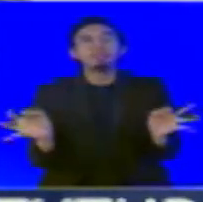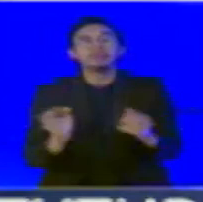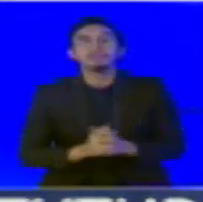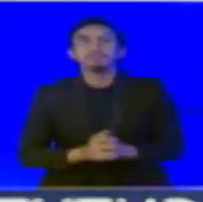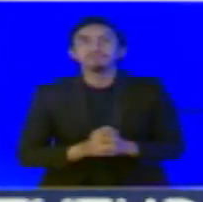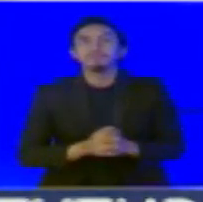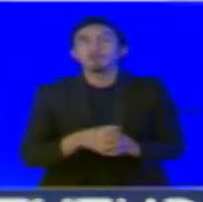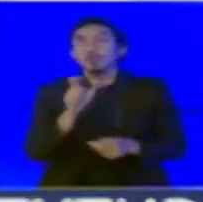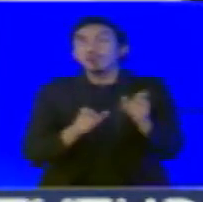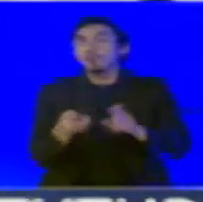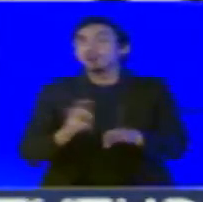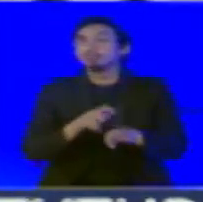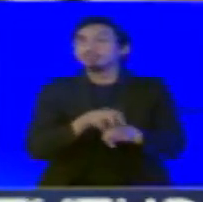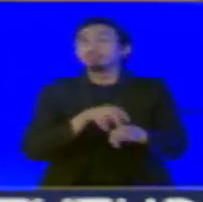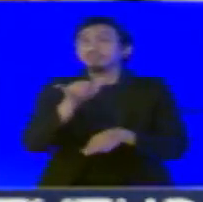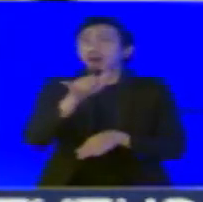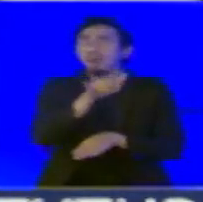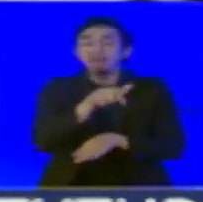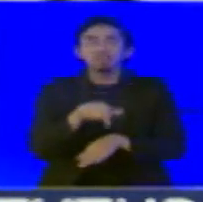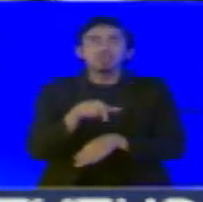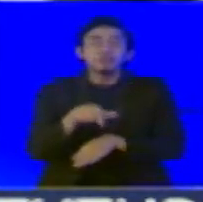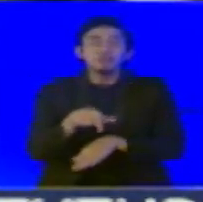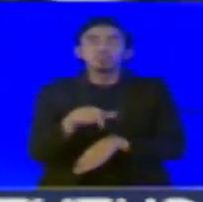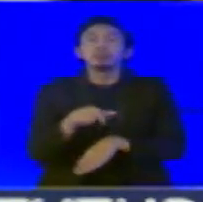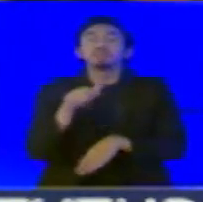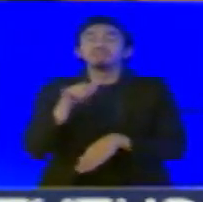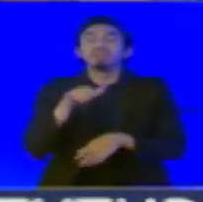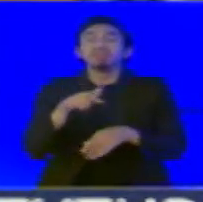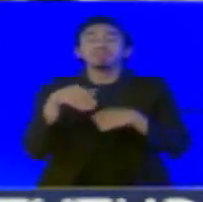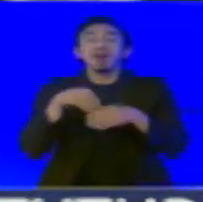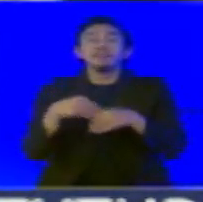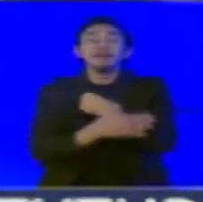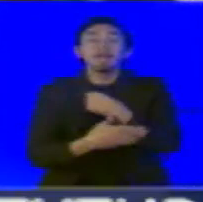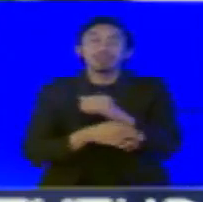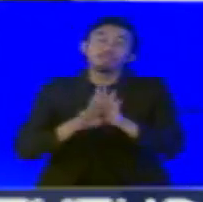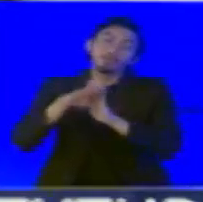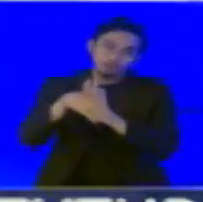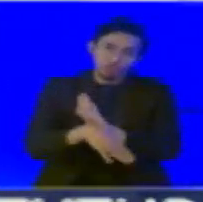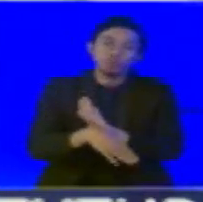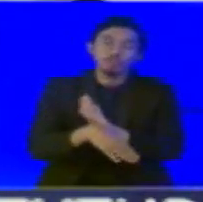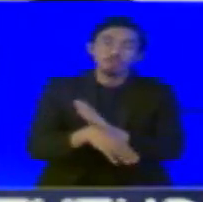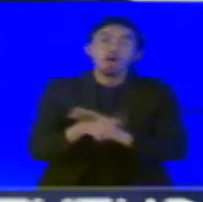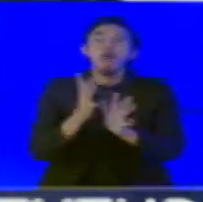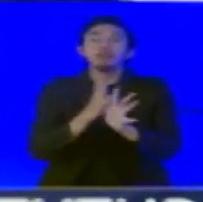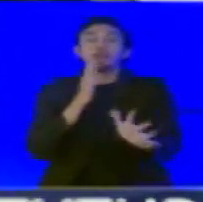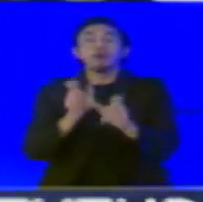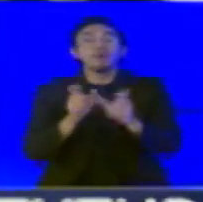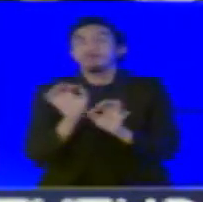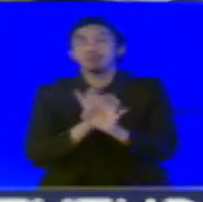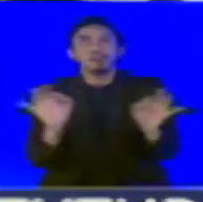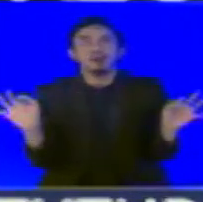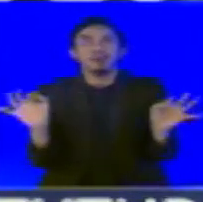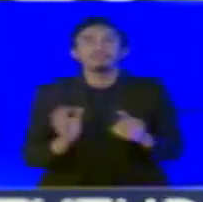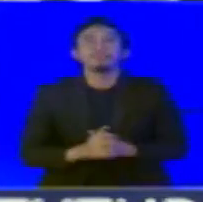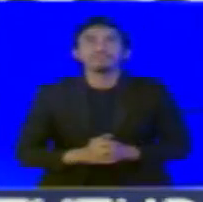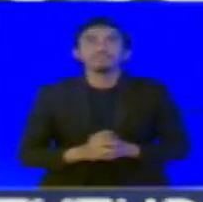yang berangkat melalui Bandara Juanda, khususnya penerbangan domestik, menurun tajam. Tak ada antrean check-in pesawat seperti biasa.